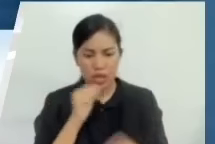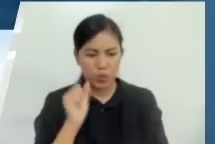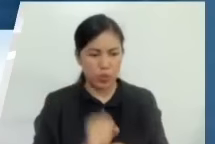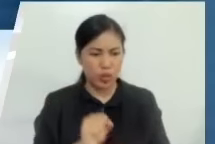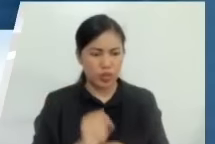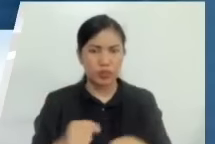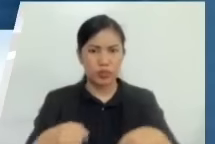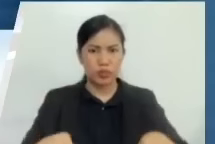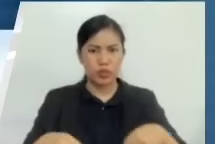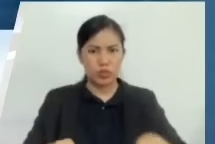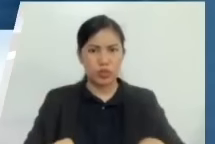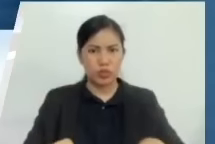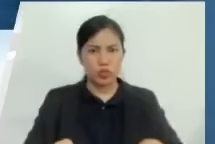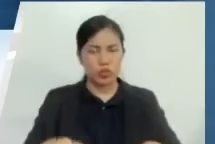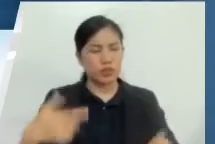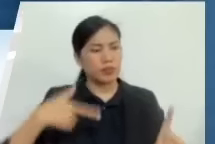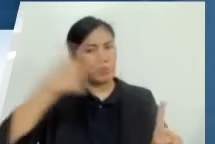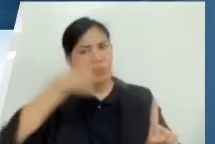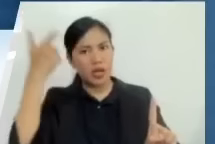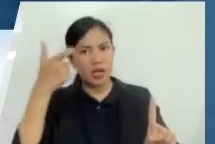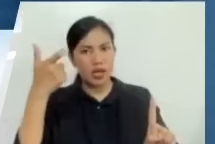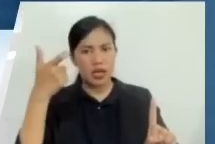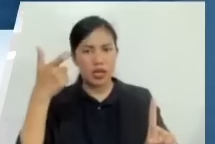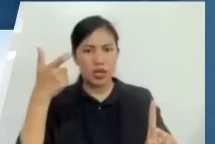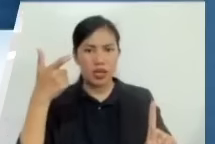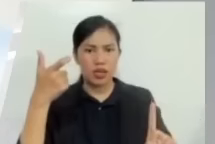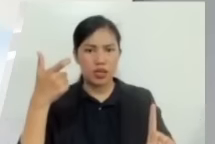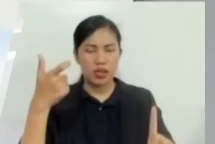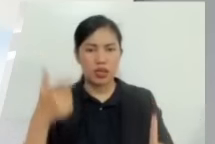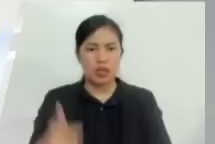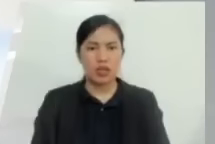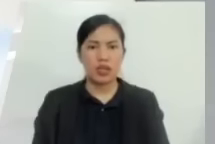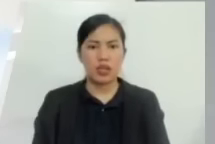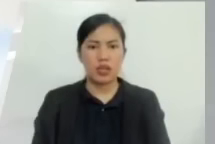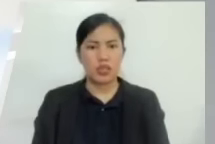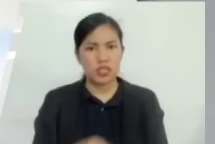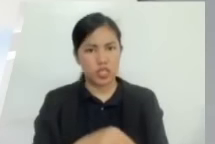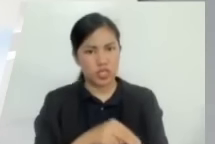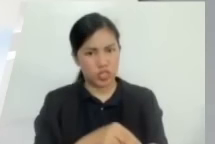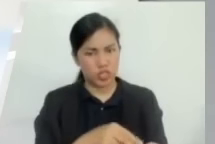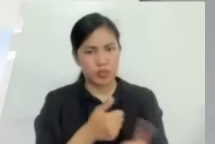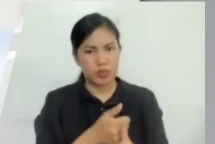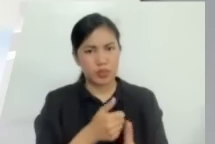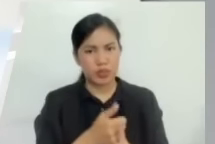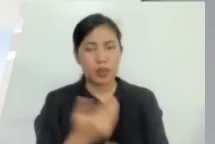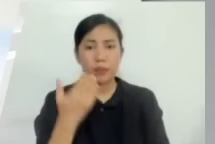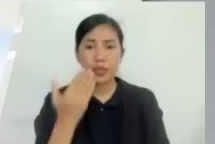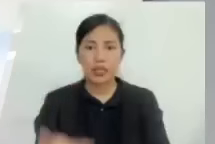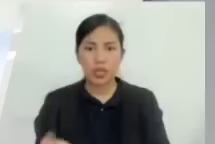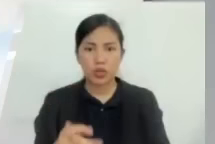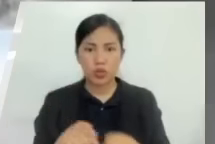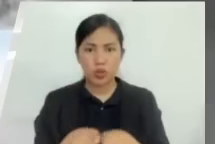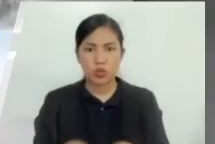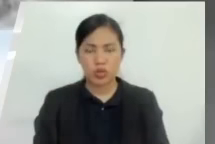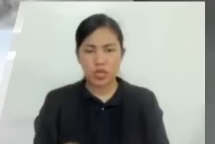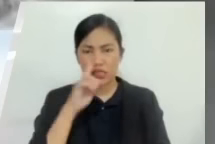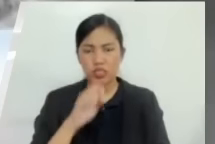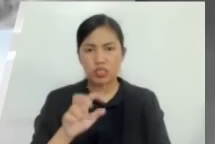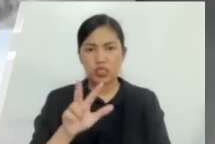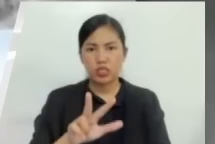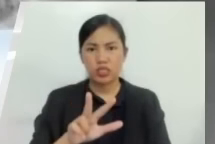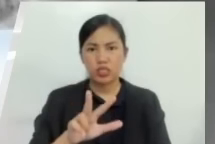agad binaril yung biktima na nurse. Patay rin sa insidente ang lalaking 39-anyos na